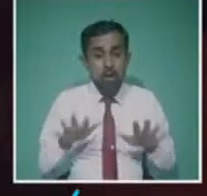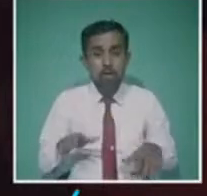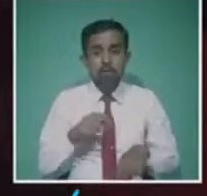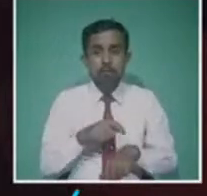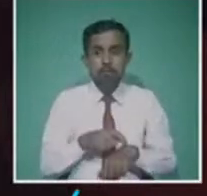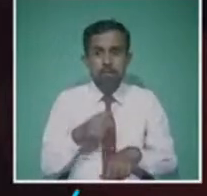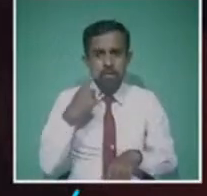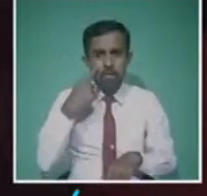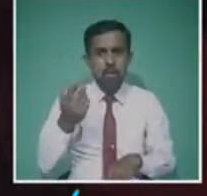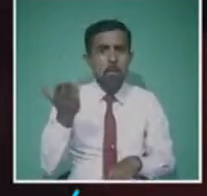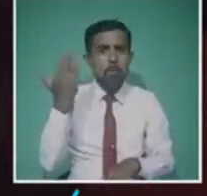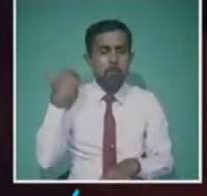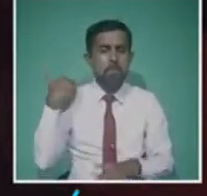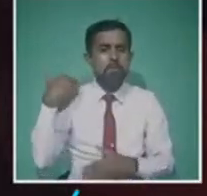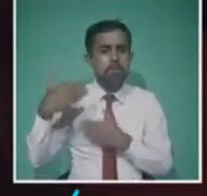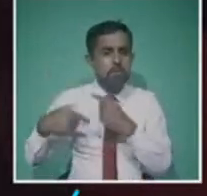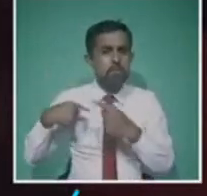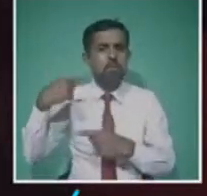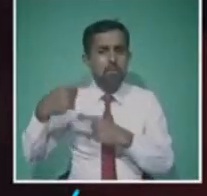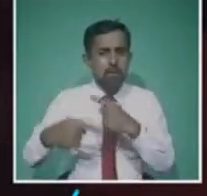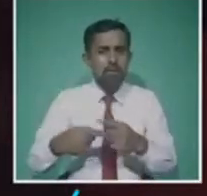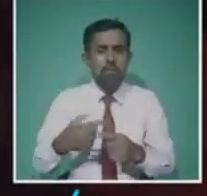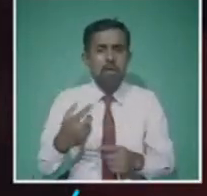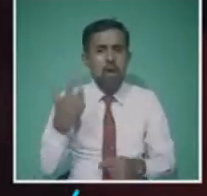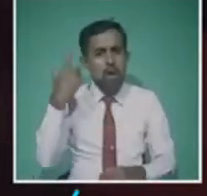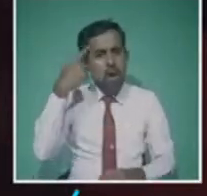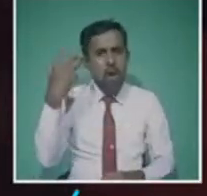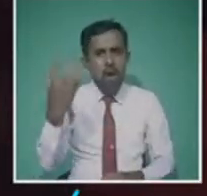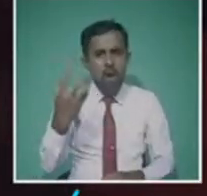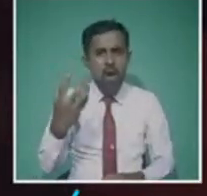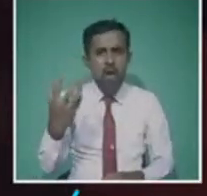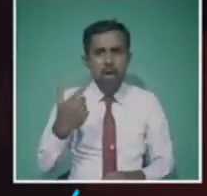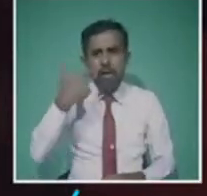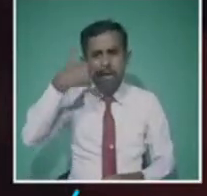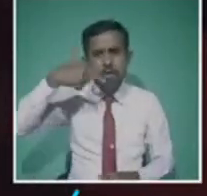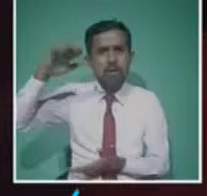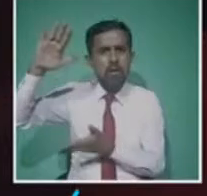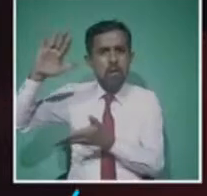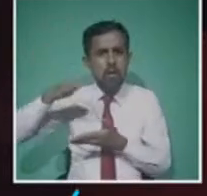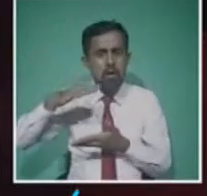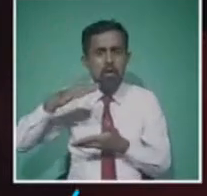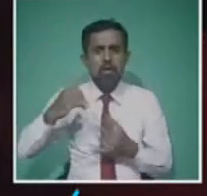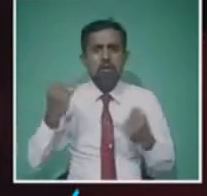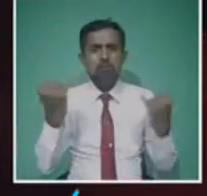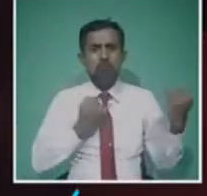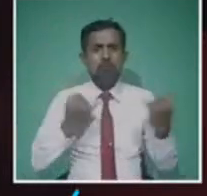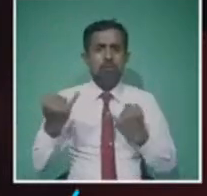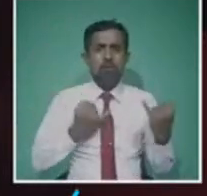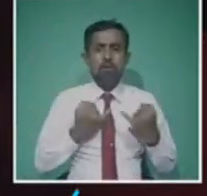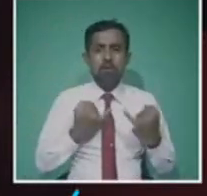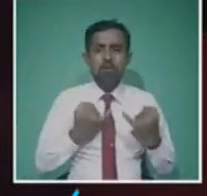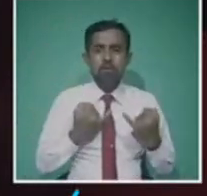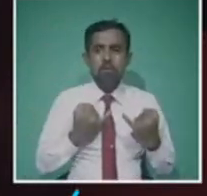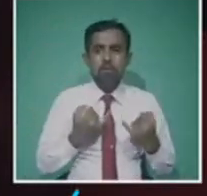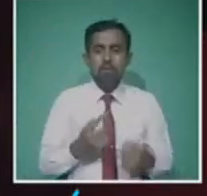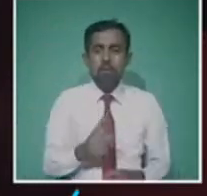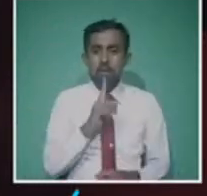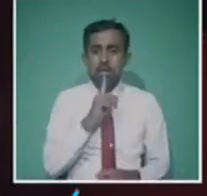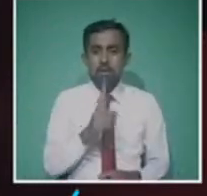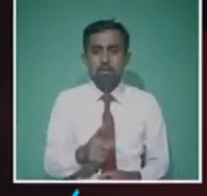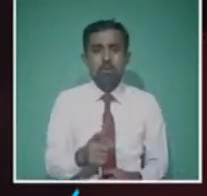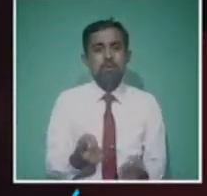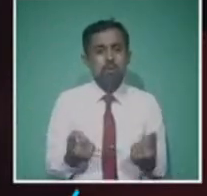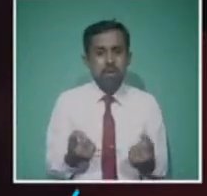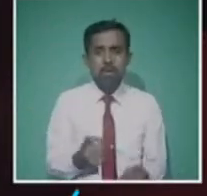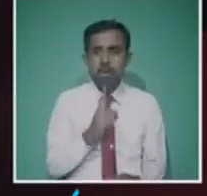උත් මම දැක පහුගිය කාලේ දිගින් දිකටම මේ ගල් අඟුරු පිළිබඳව ඉන්ධන ආනයනය පිළිබඳව විවේචන එල්ල වුණා. අපි කියන්න කැමති